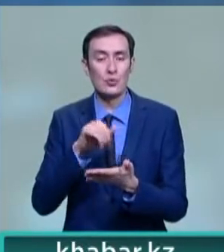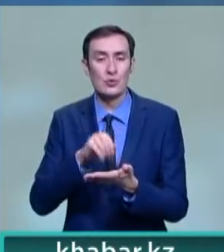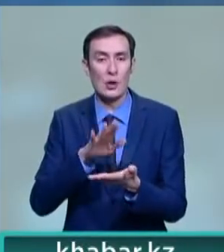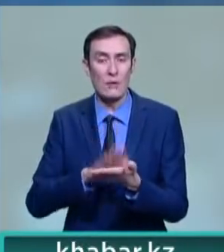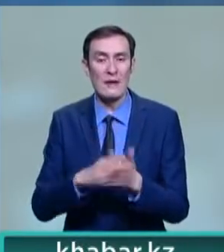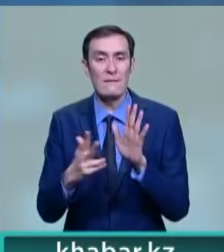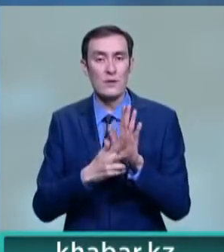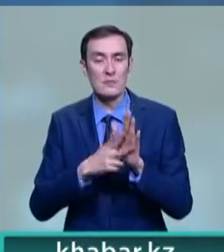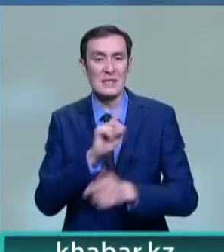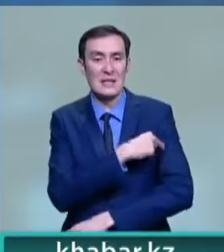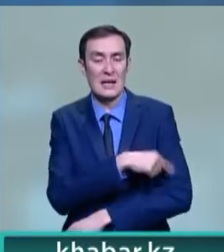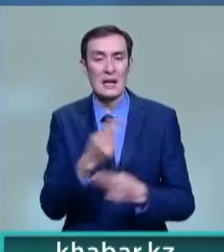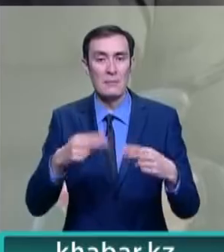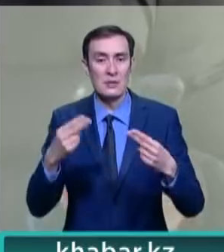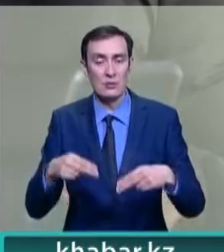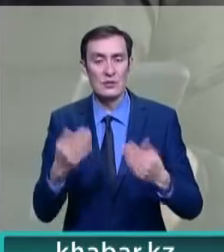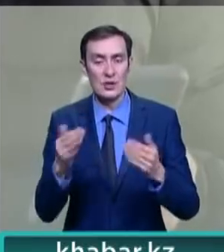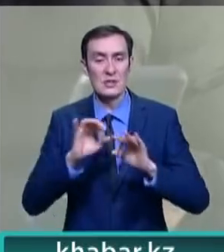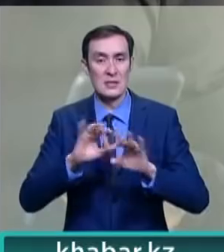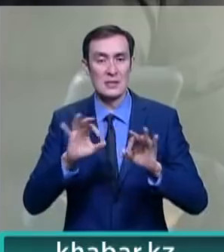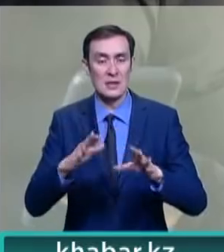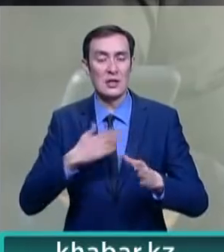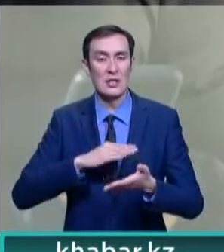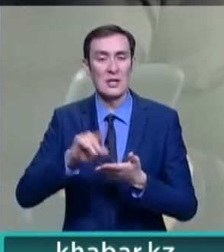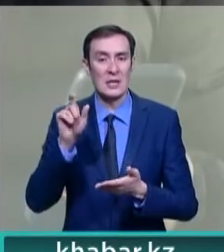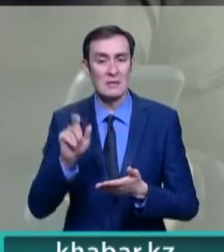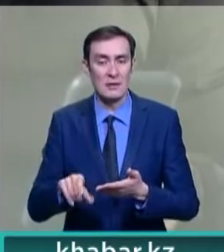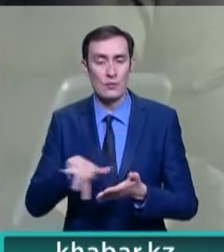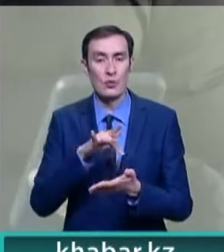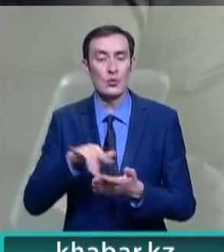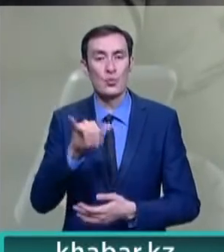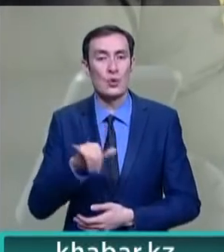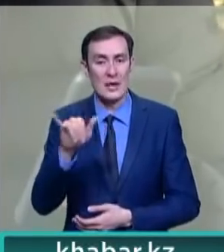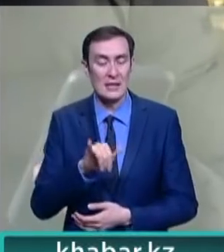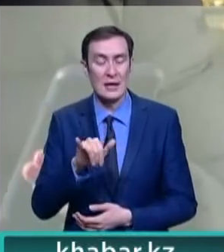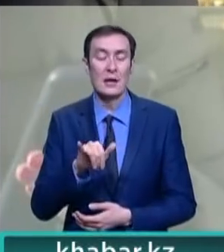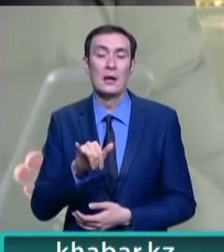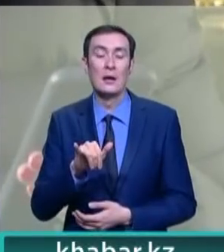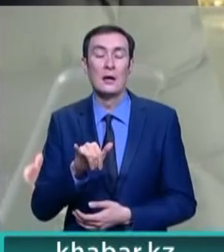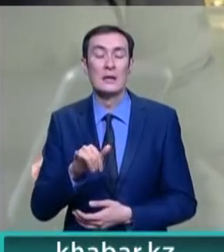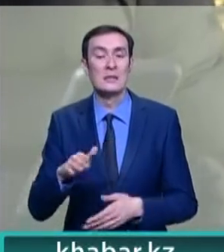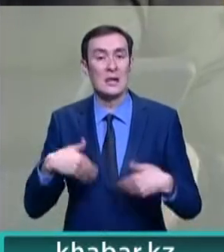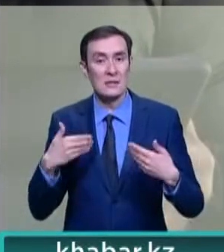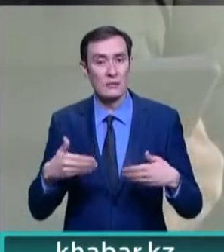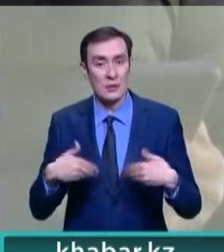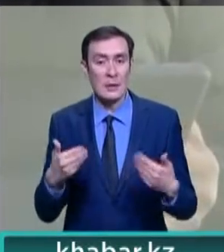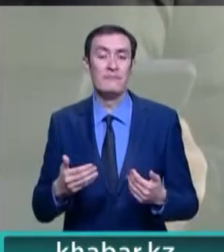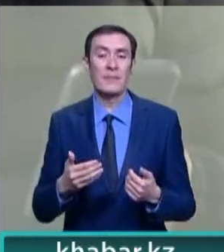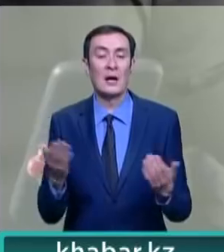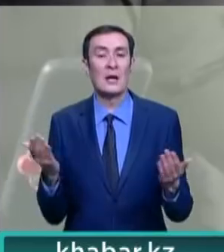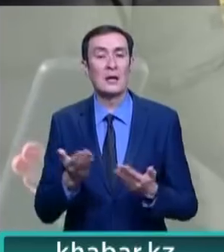8 санитарных постов. На прямой связи со студией наш корреспондент в Уральске Бутагоз Базарбаева. Коллега, приветствую